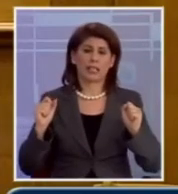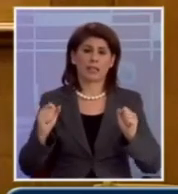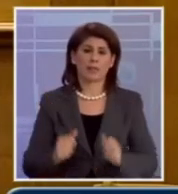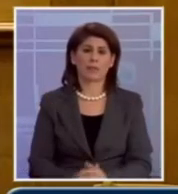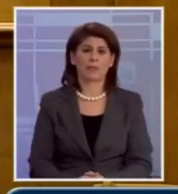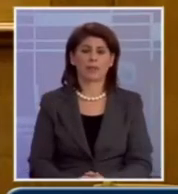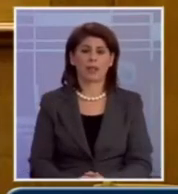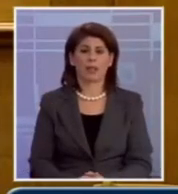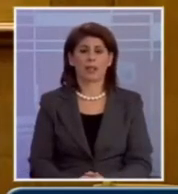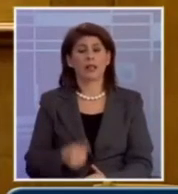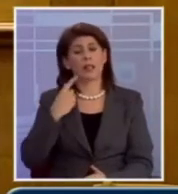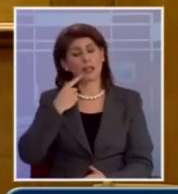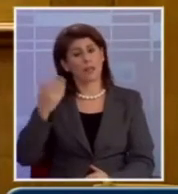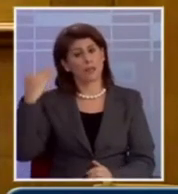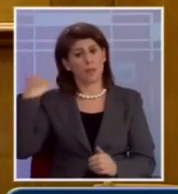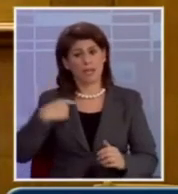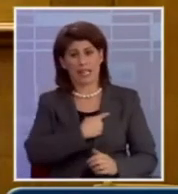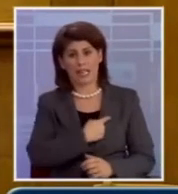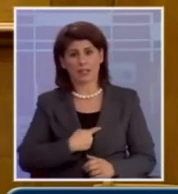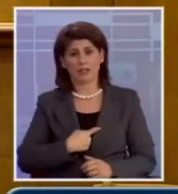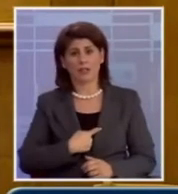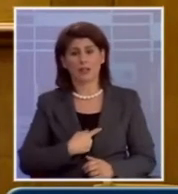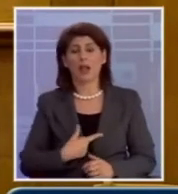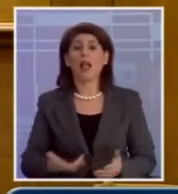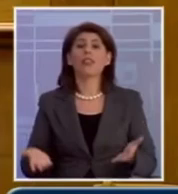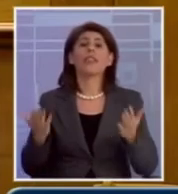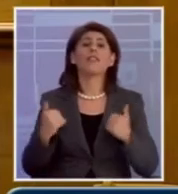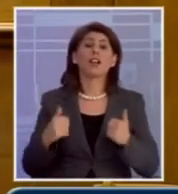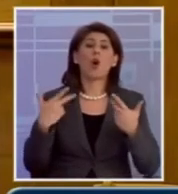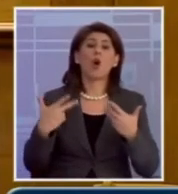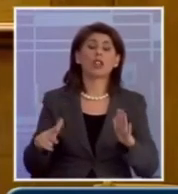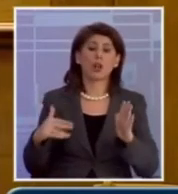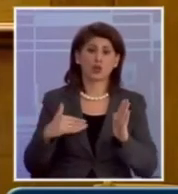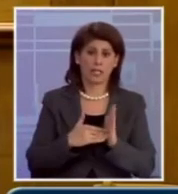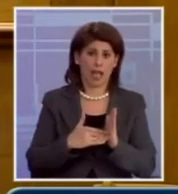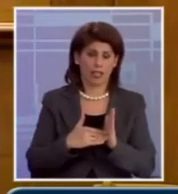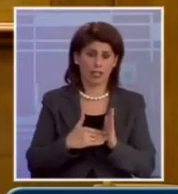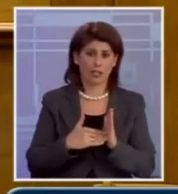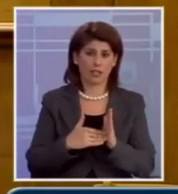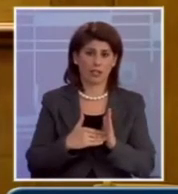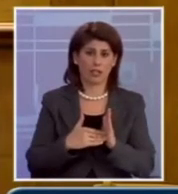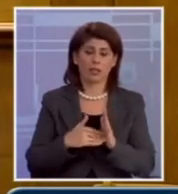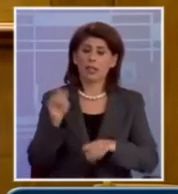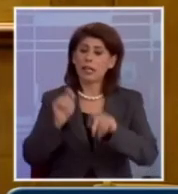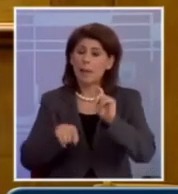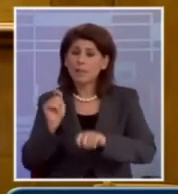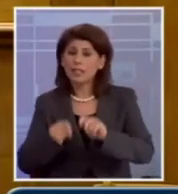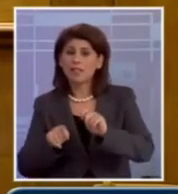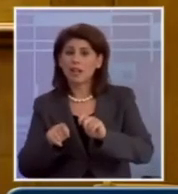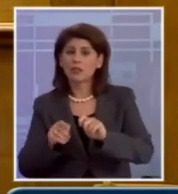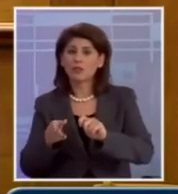οι προκάτοχες ηγεσίες δεν βρήκανε 800.000 για να επισκευάσουν